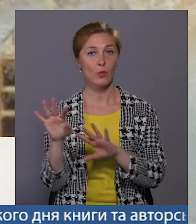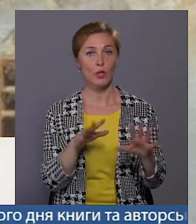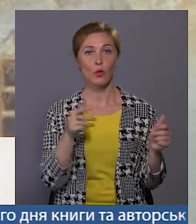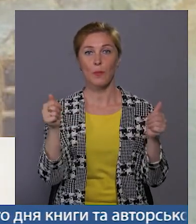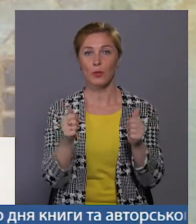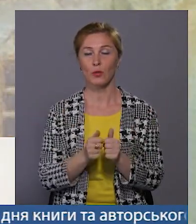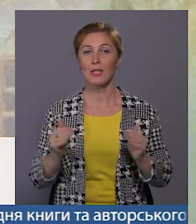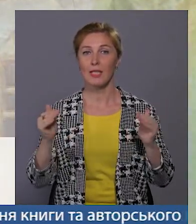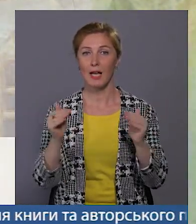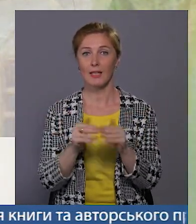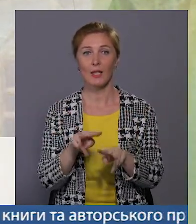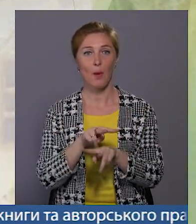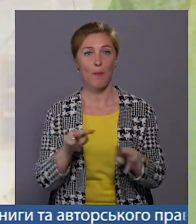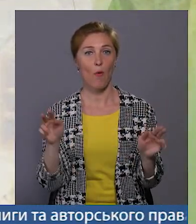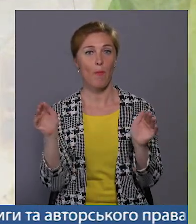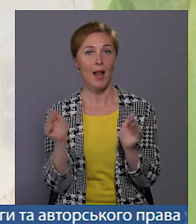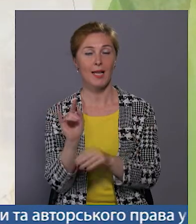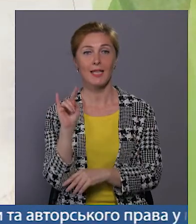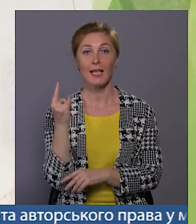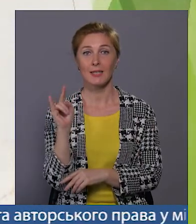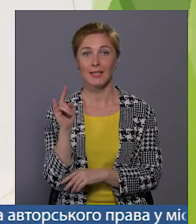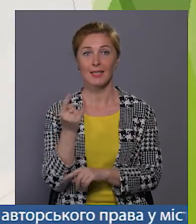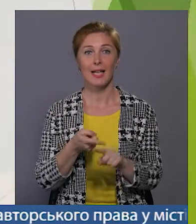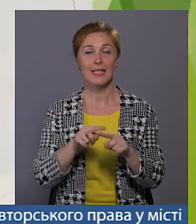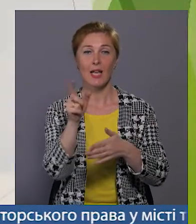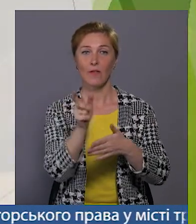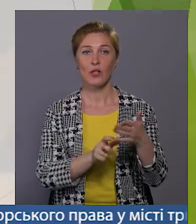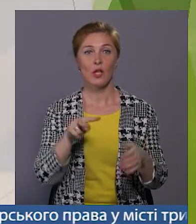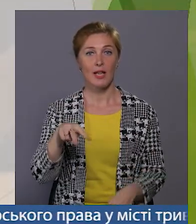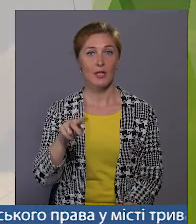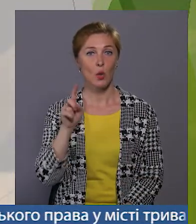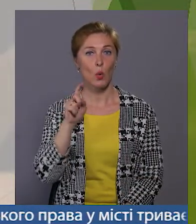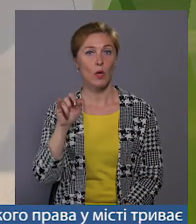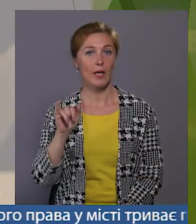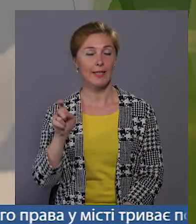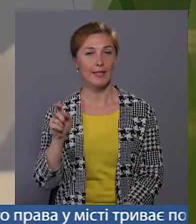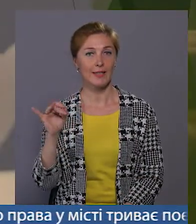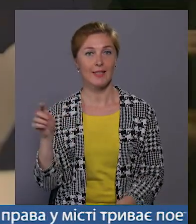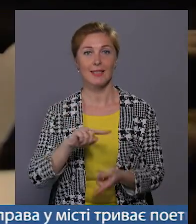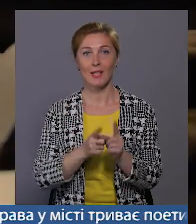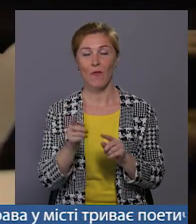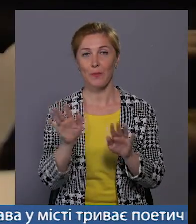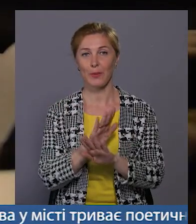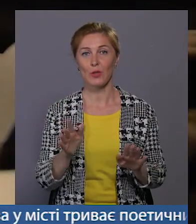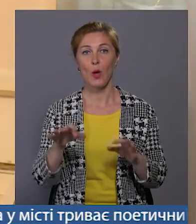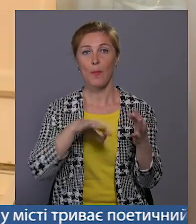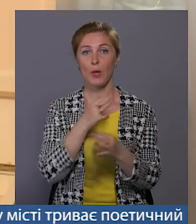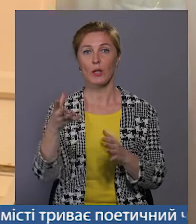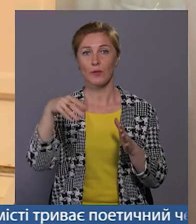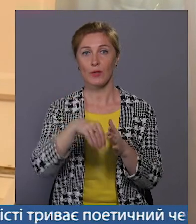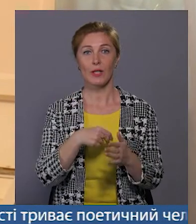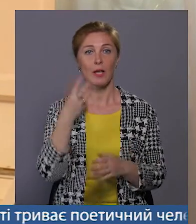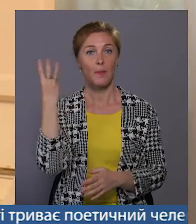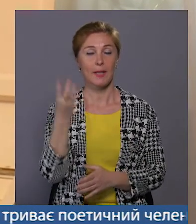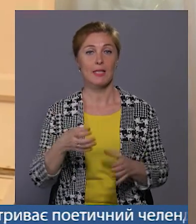притулилася хатинка, мов маленька я дитинка. Цей вірш Лесі Українки став піснею. Проєкт втілює Хмельницький муніципальний